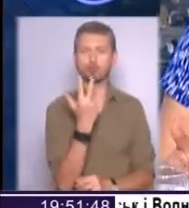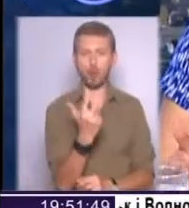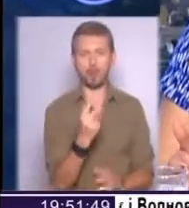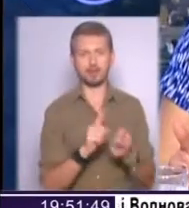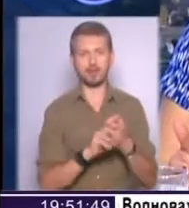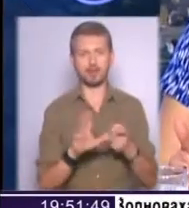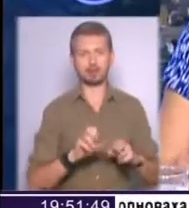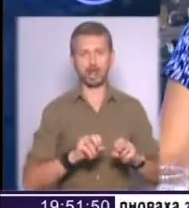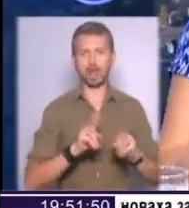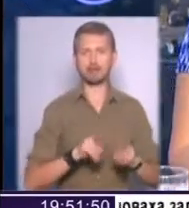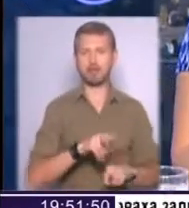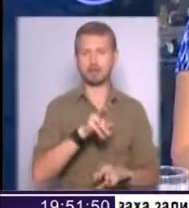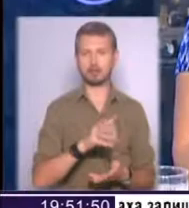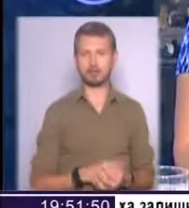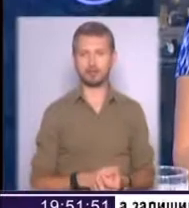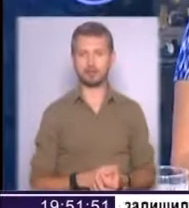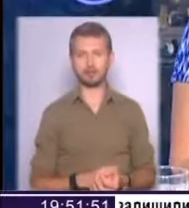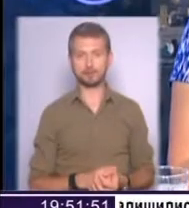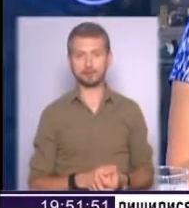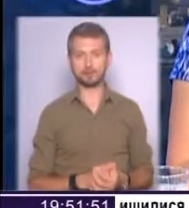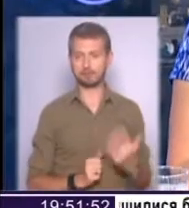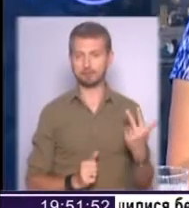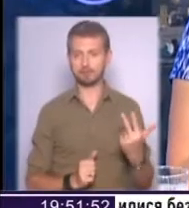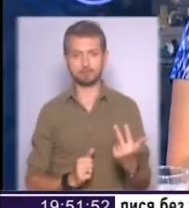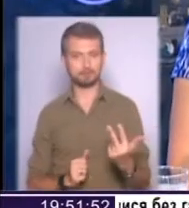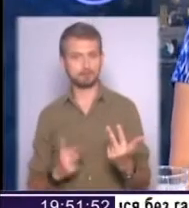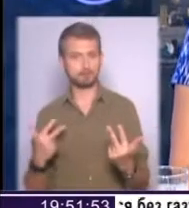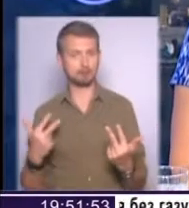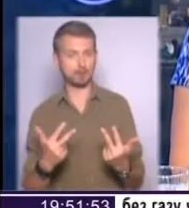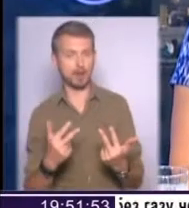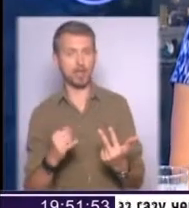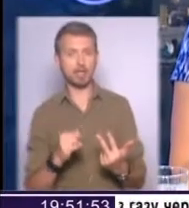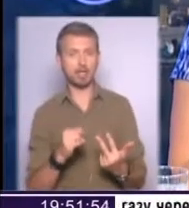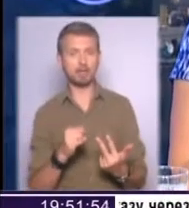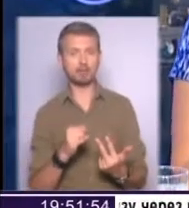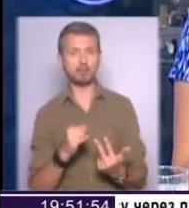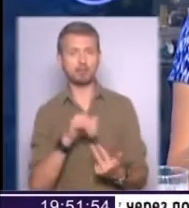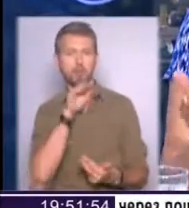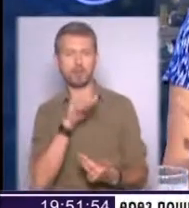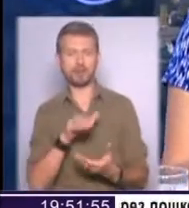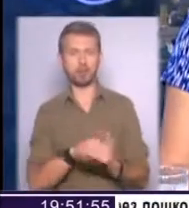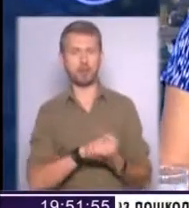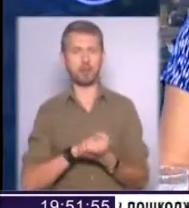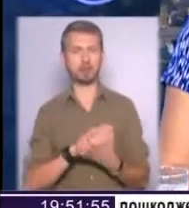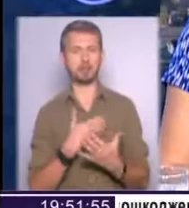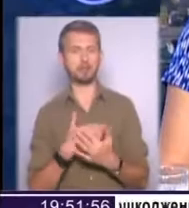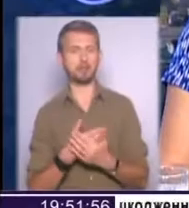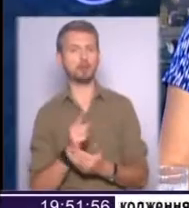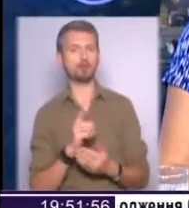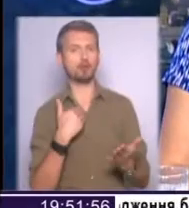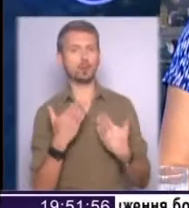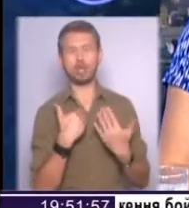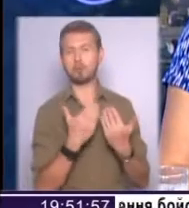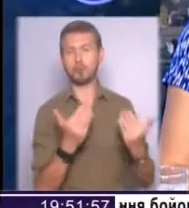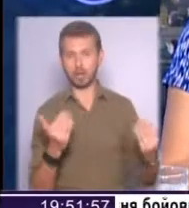незалежних експертів. І професійні об'єднання. Наприклад, те, що стосується